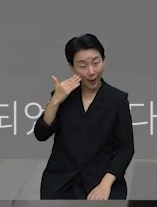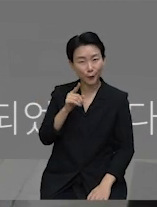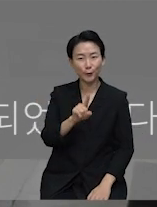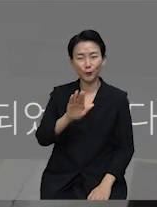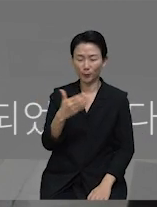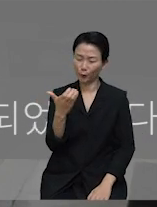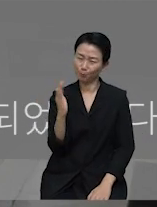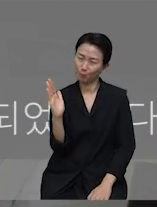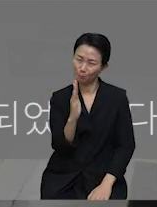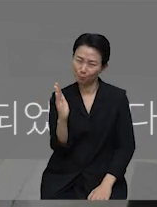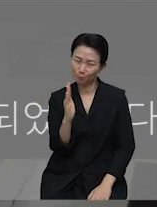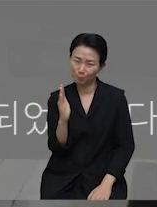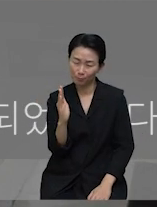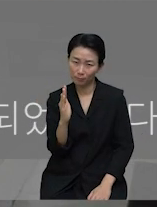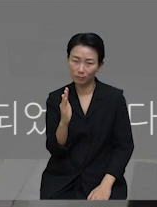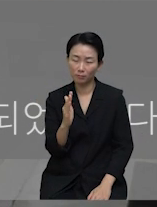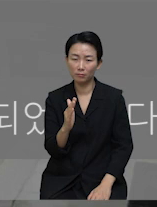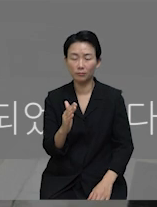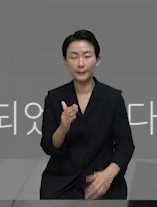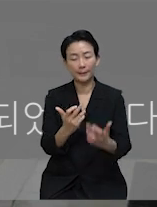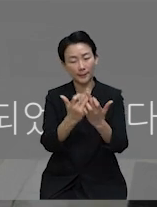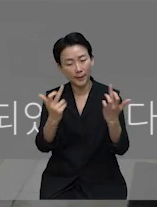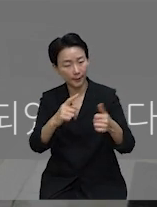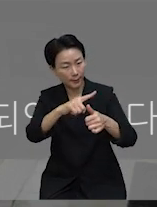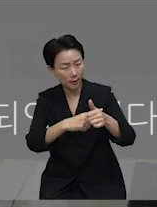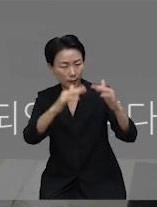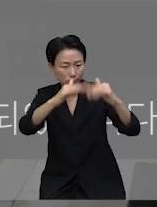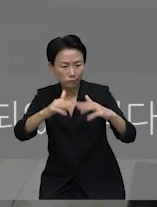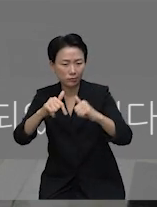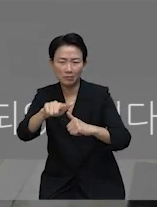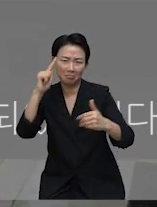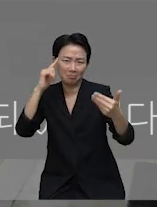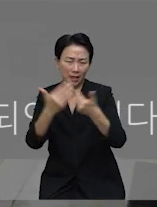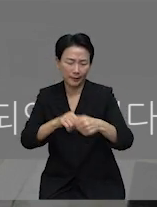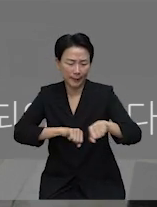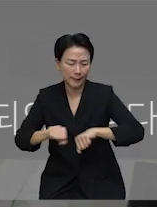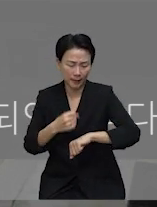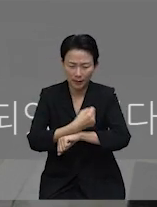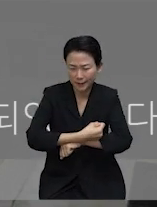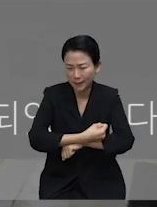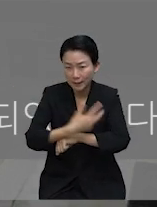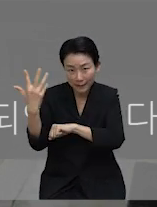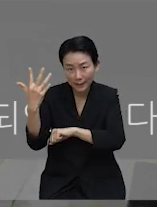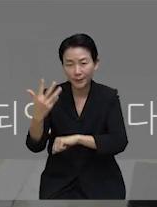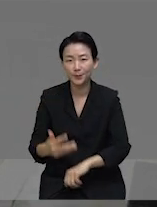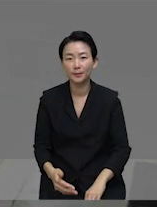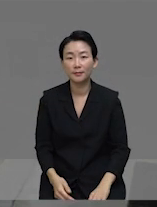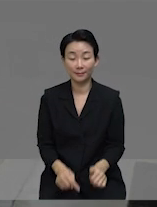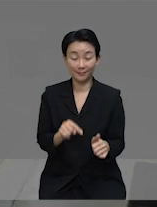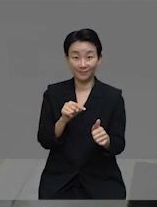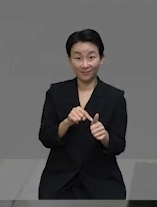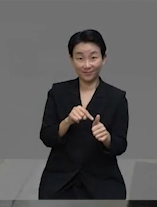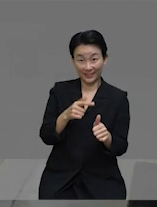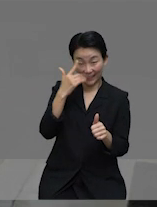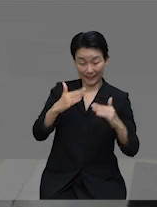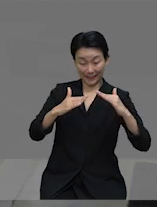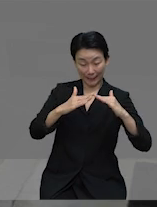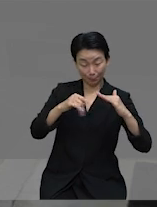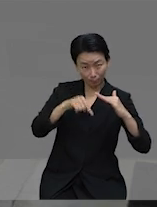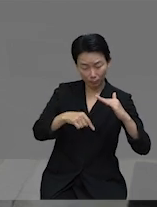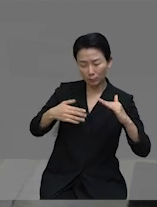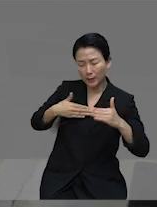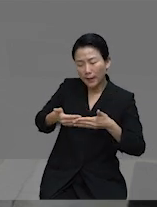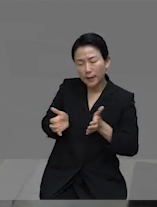우리나라에서는 1990년대에 그린벨트 해제 반대 운동을 계기로 공론화되었습니다. 최순우 옛집을